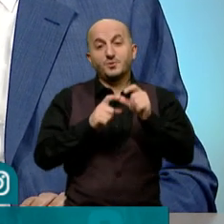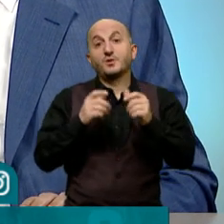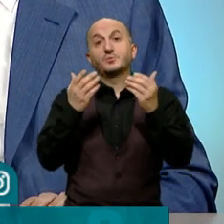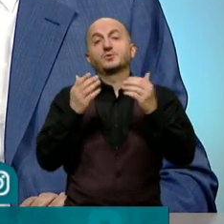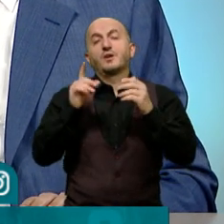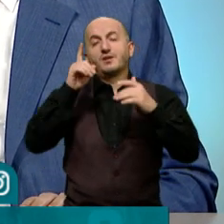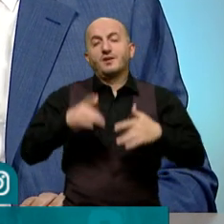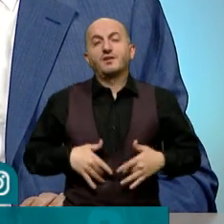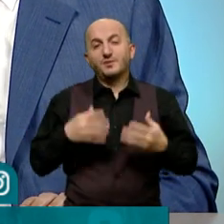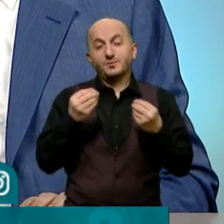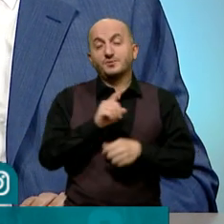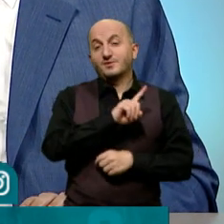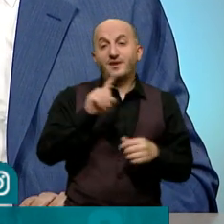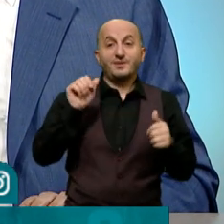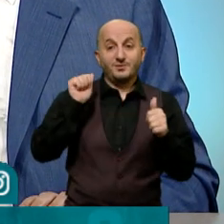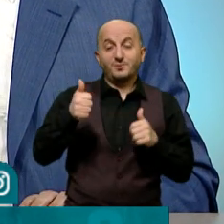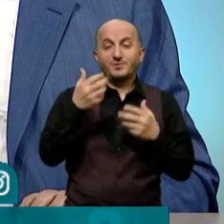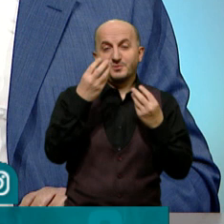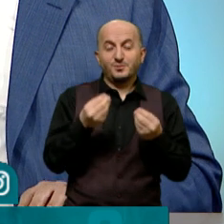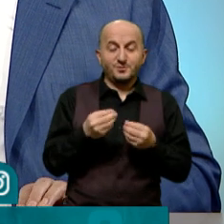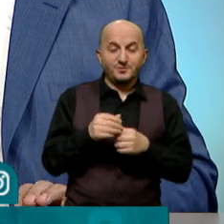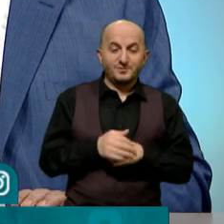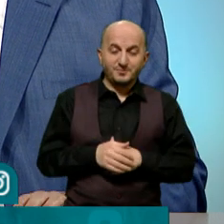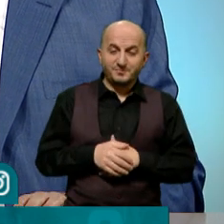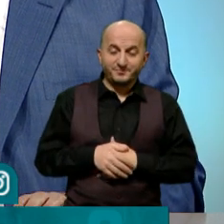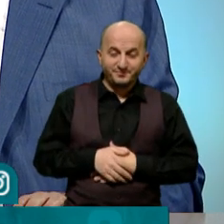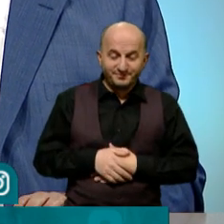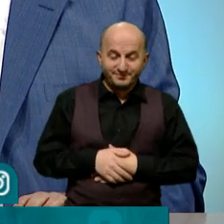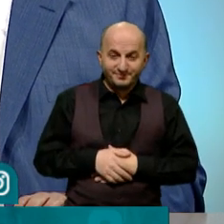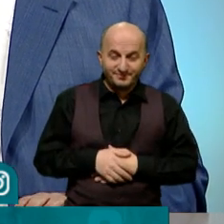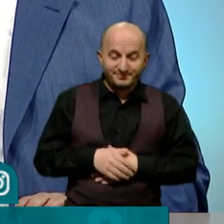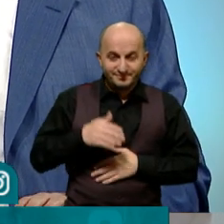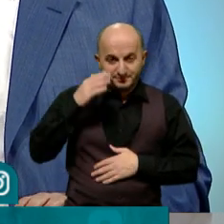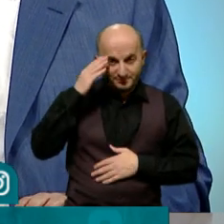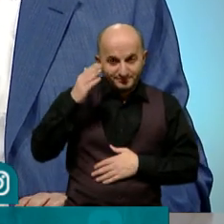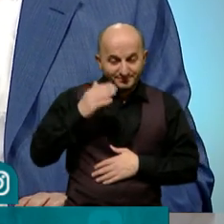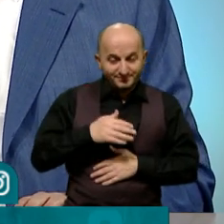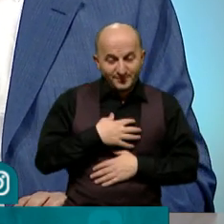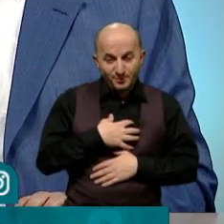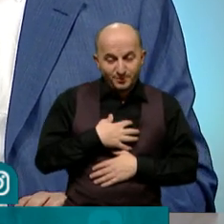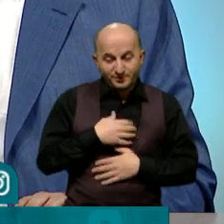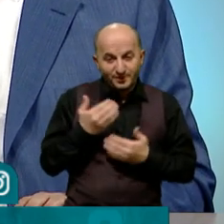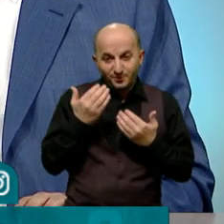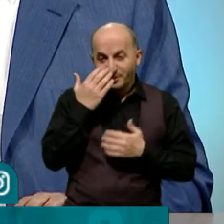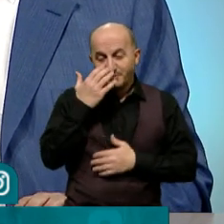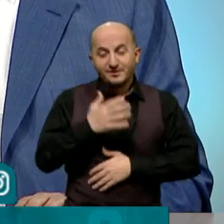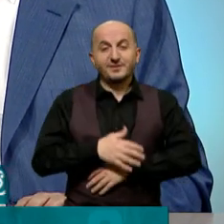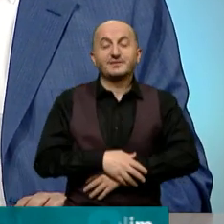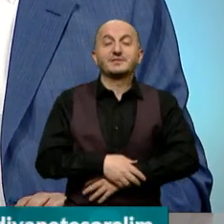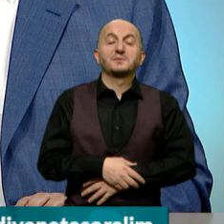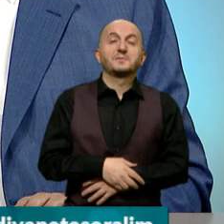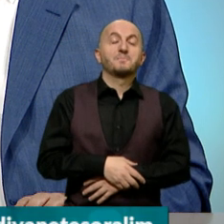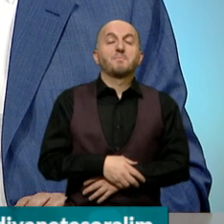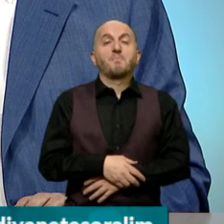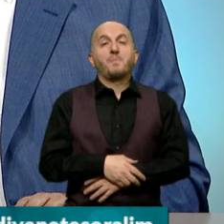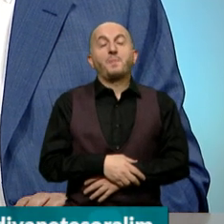Mehmet abi. Allah razı olsun. Hayırlı günleriniz olsun. Bilmukabele hane halkına selam olsun. Konya'dan da dua bekleriz efendim. Sesimizi